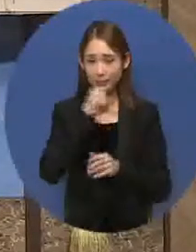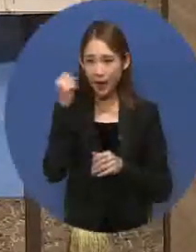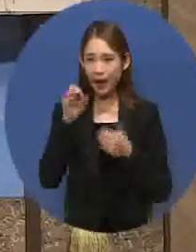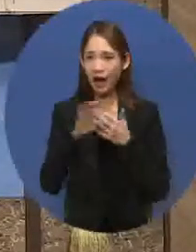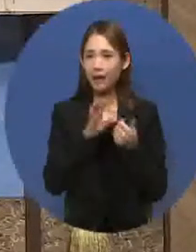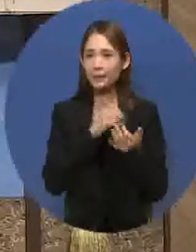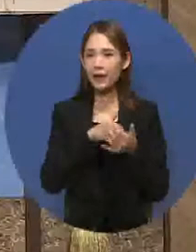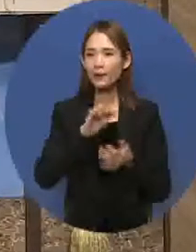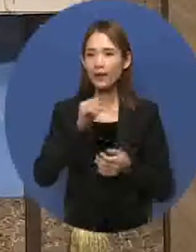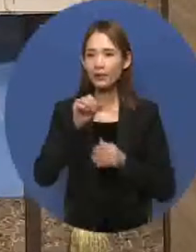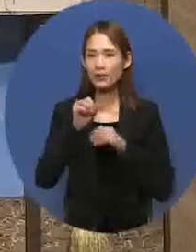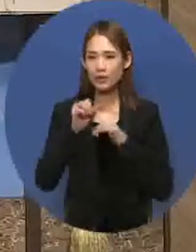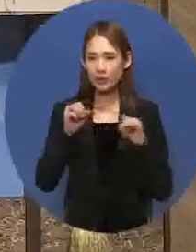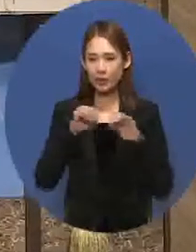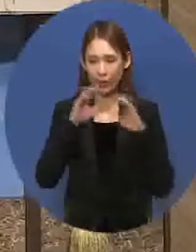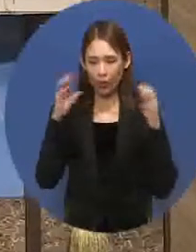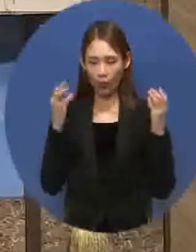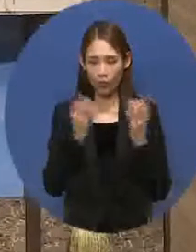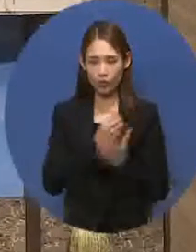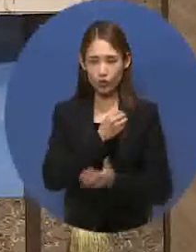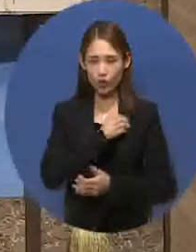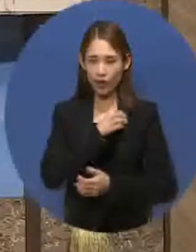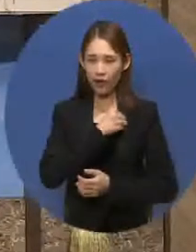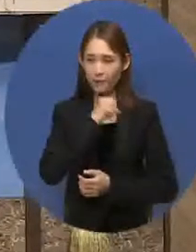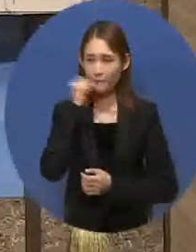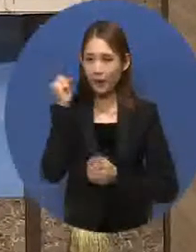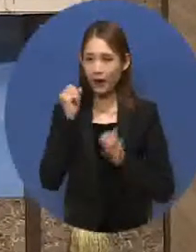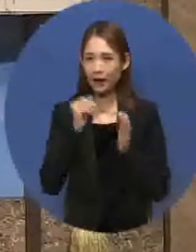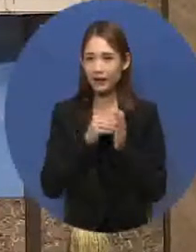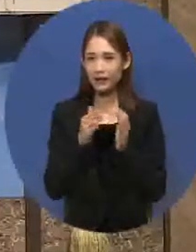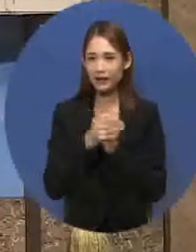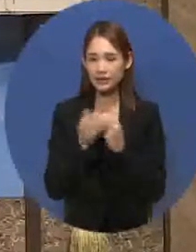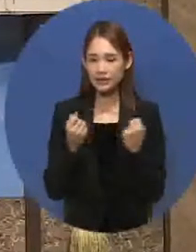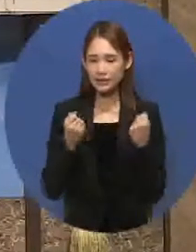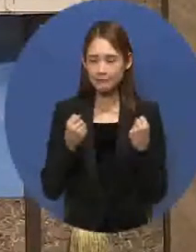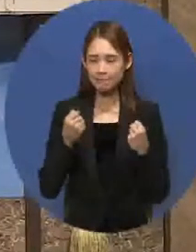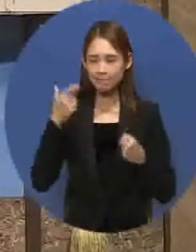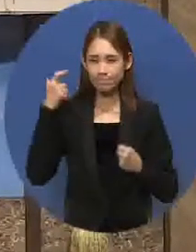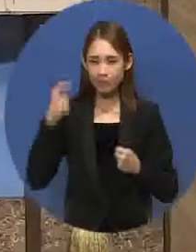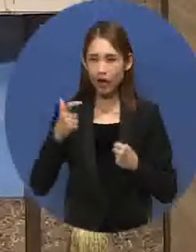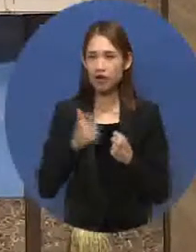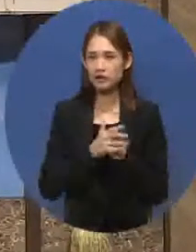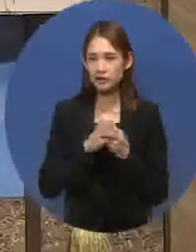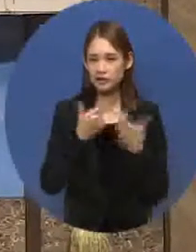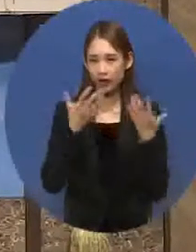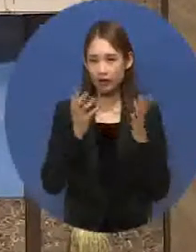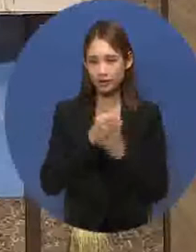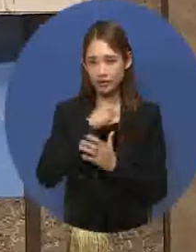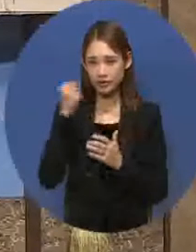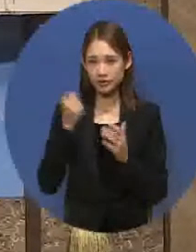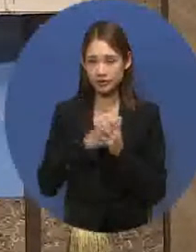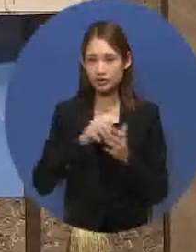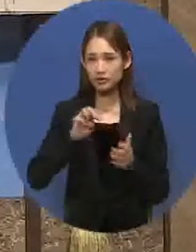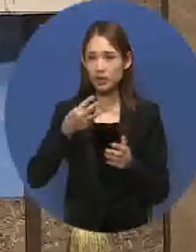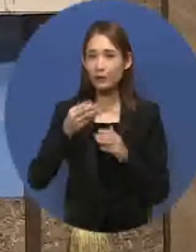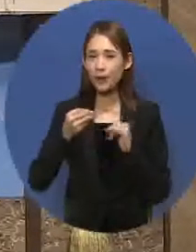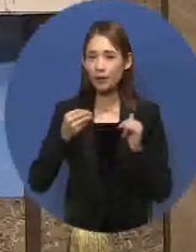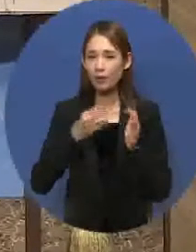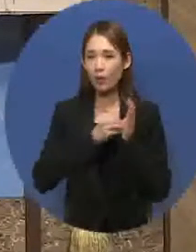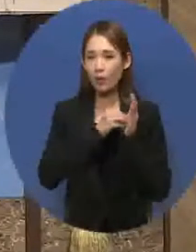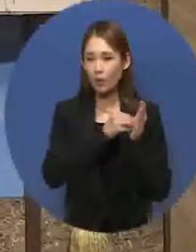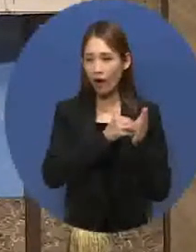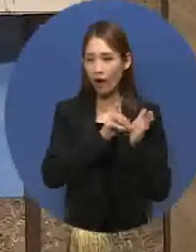850만이 모두가 회원이 되기 때문에 힘이 있는 단체가 되고 300만 명이 회원일 때